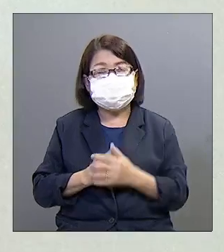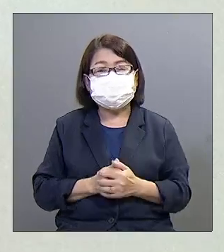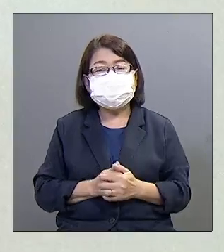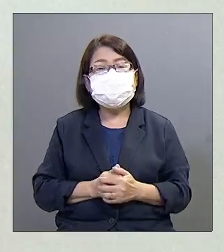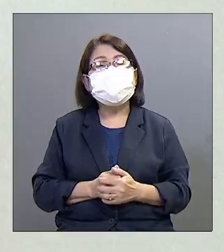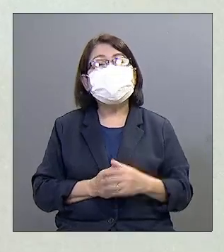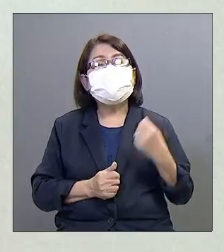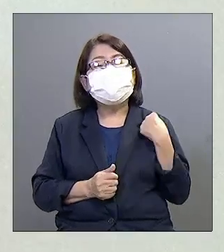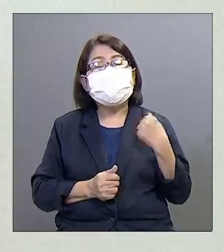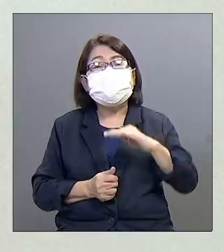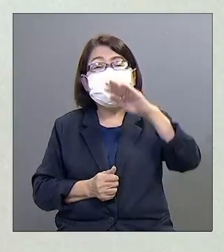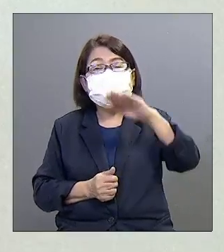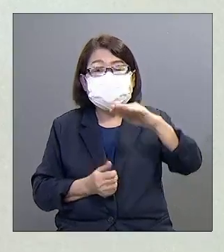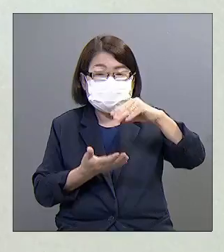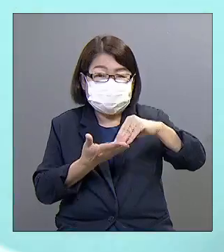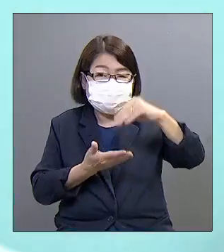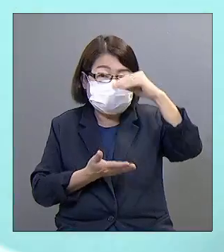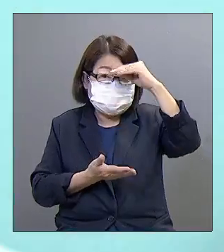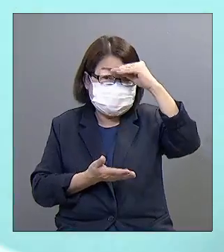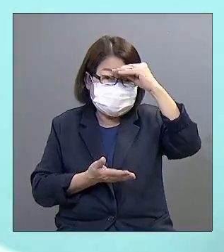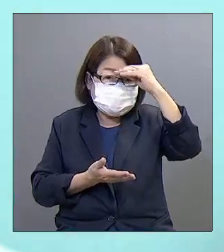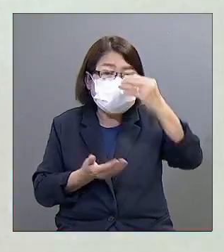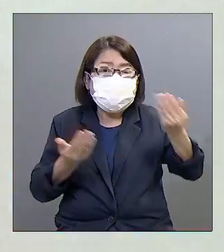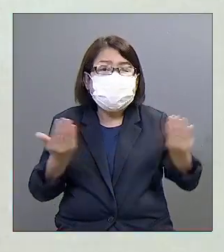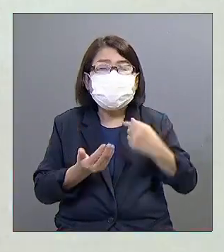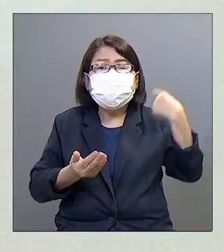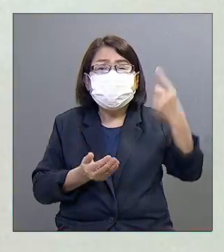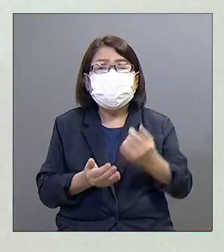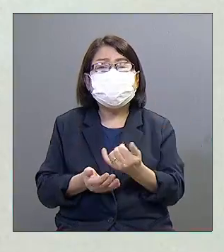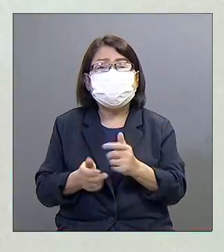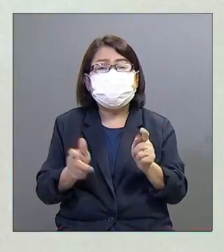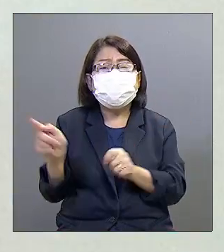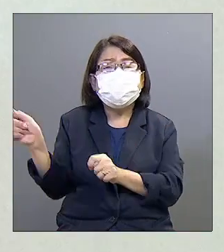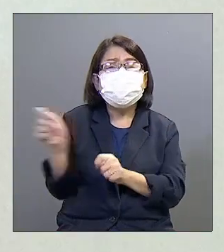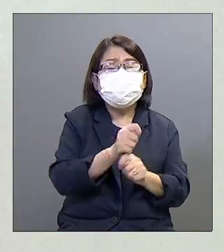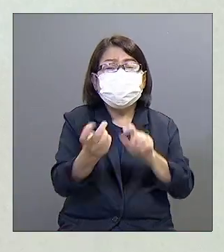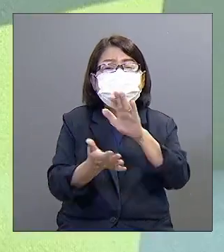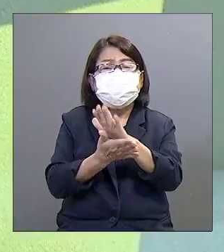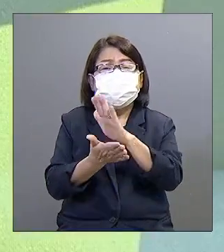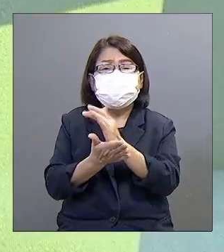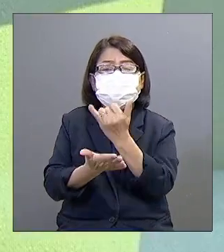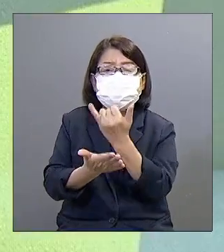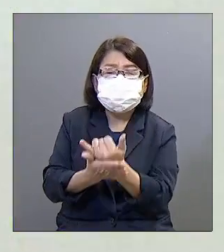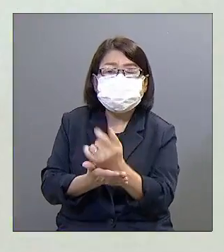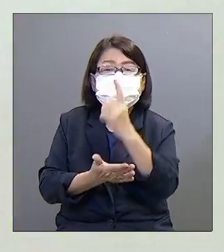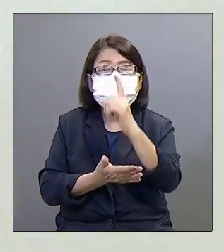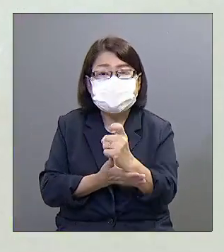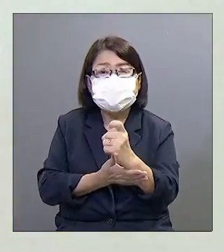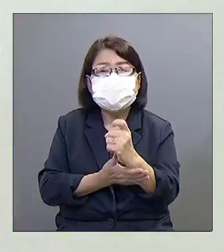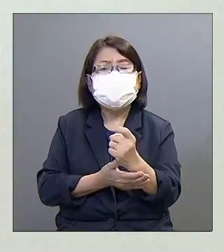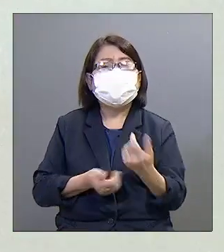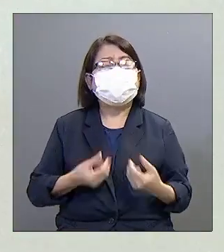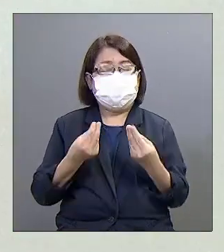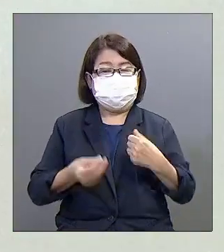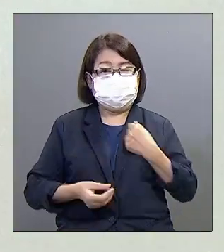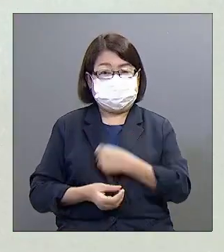ีน้นเรียนติดอยู่ในรถตู้รัทụงนเรียน แล้ถึงขนเสยชีวตเพระว่าไม่มใครเจอน้องทางรายกตขอแดงความเสียใจ